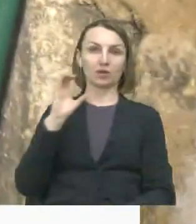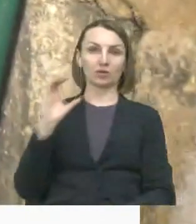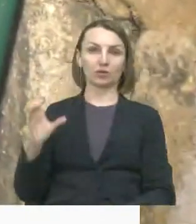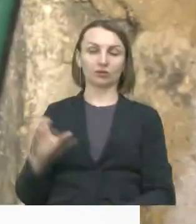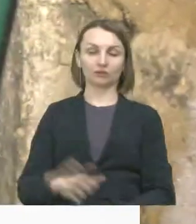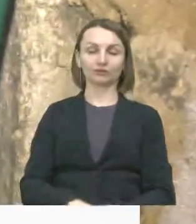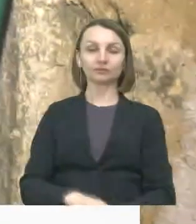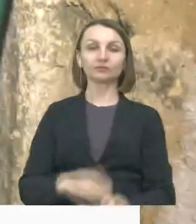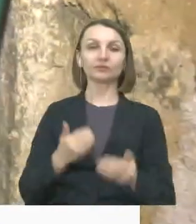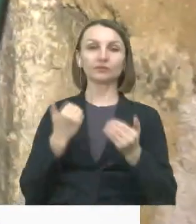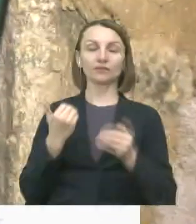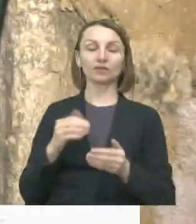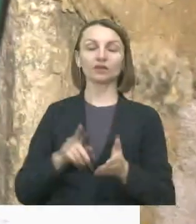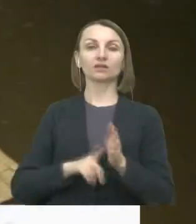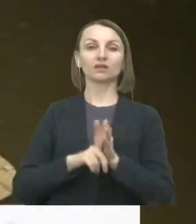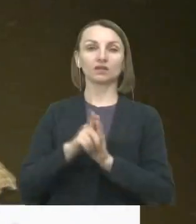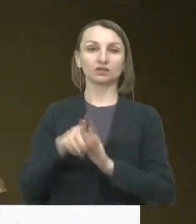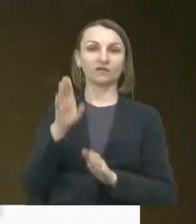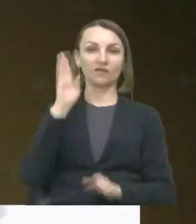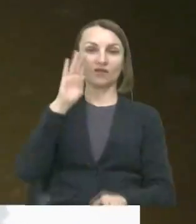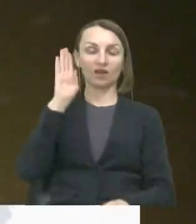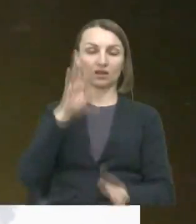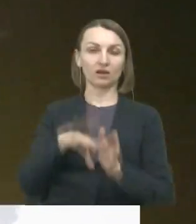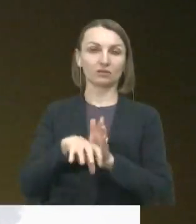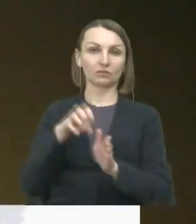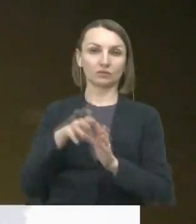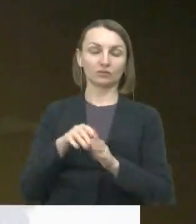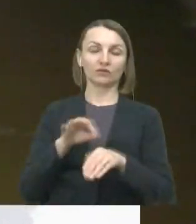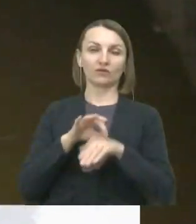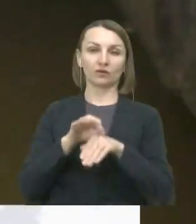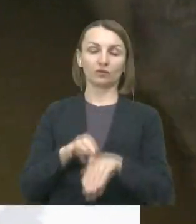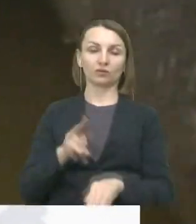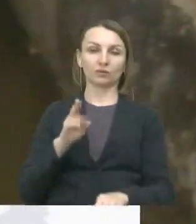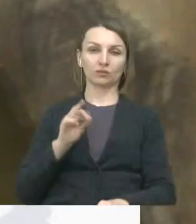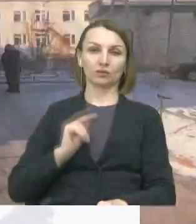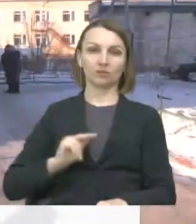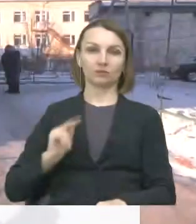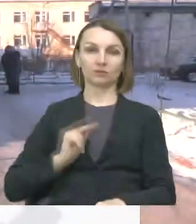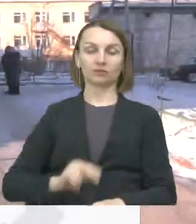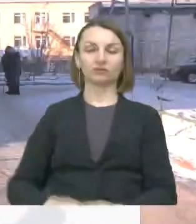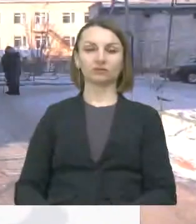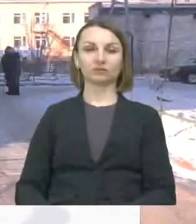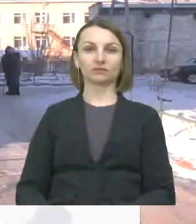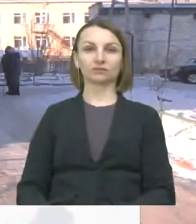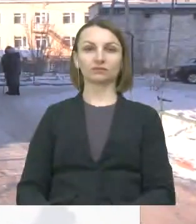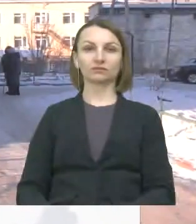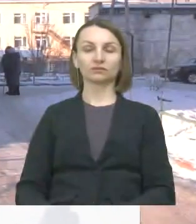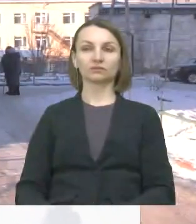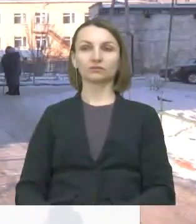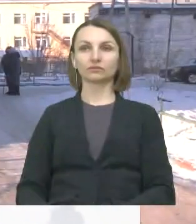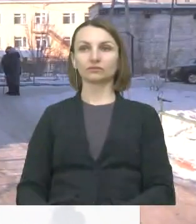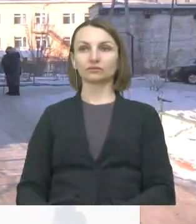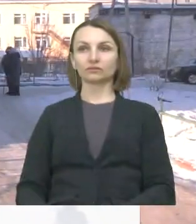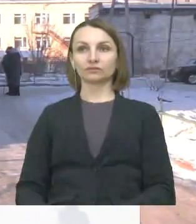время ведутся работы по откачке воды. Вероника Цветкова, Салтанат Таукиева, Павел Соловьев, «Кокше» Парад.